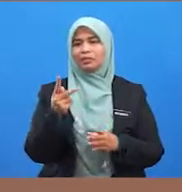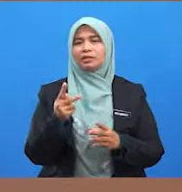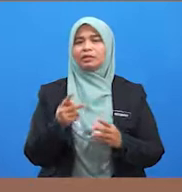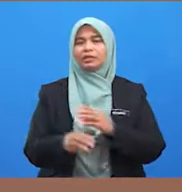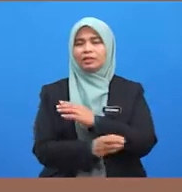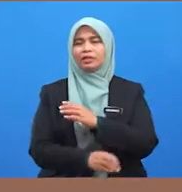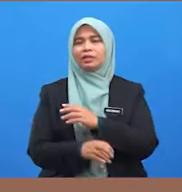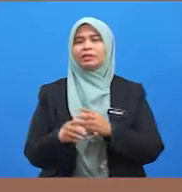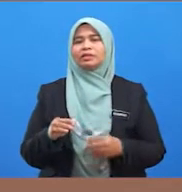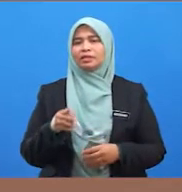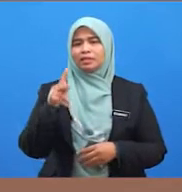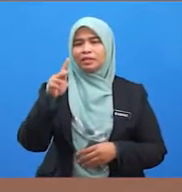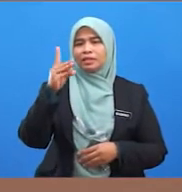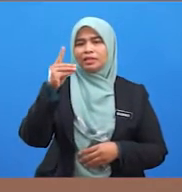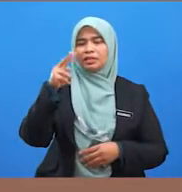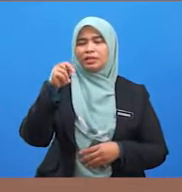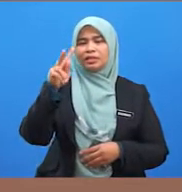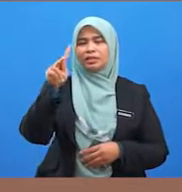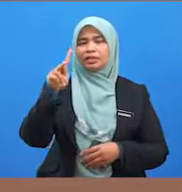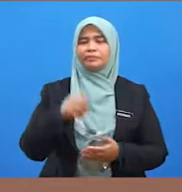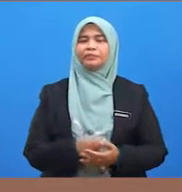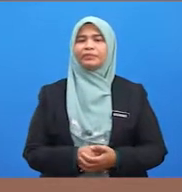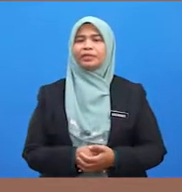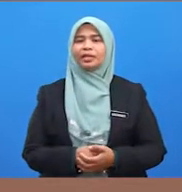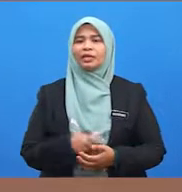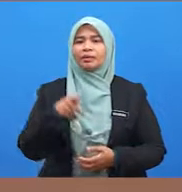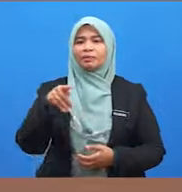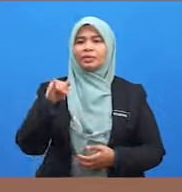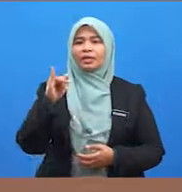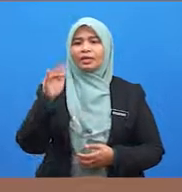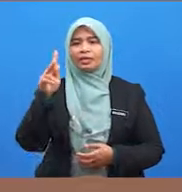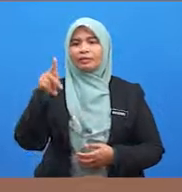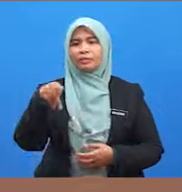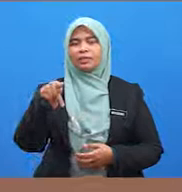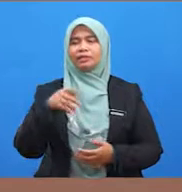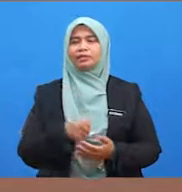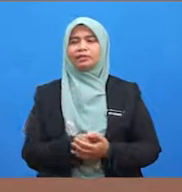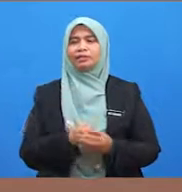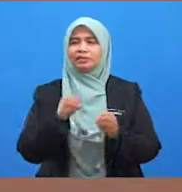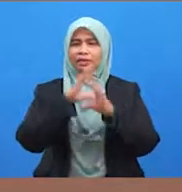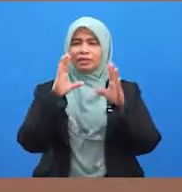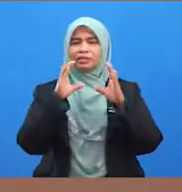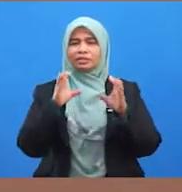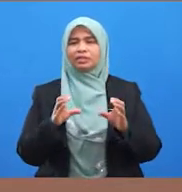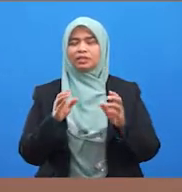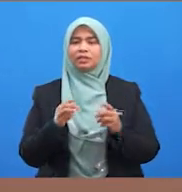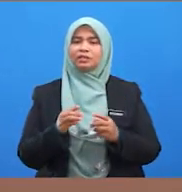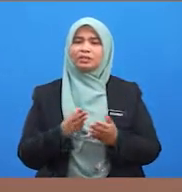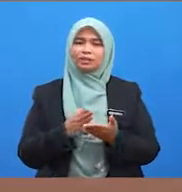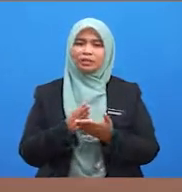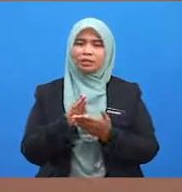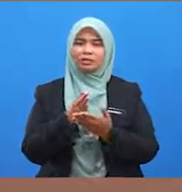KDNK. Pelan Induk Perindustrian yang berperanan merangka secara